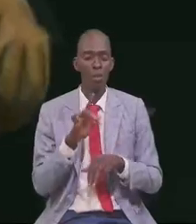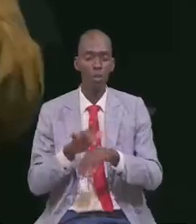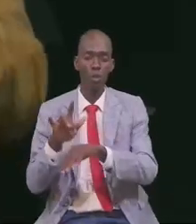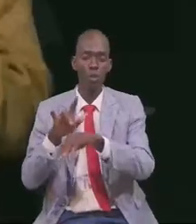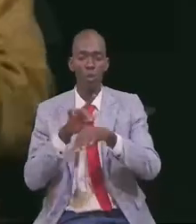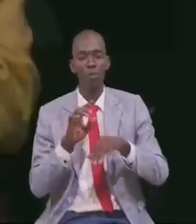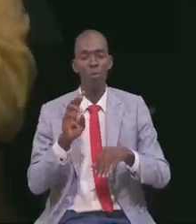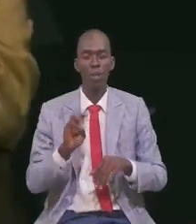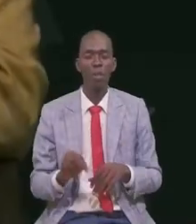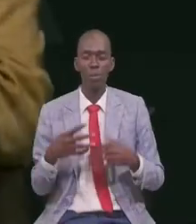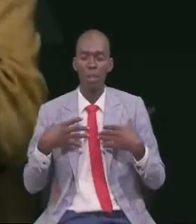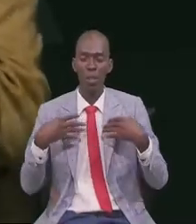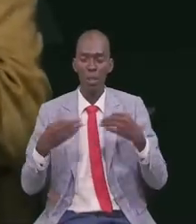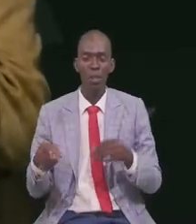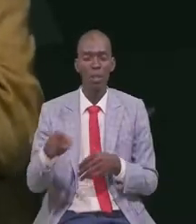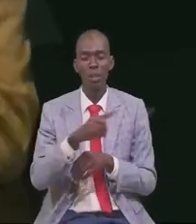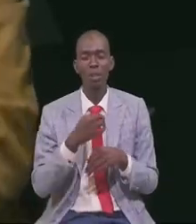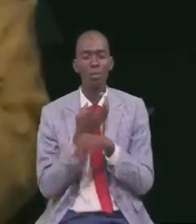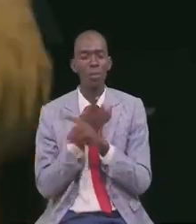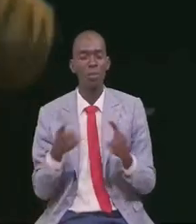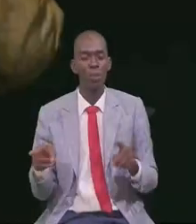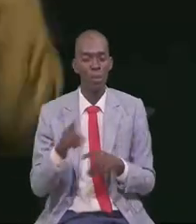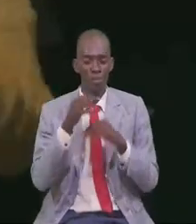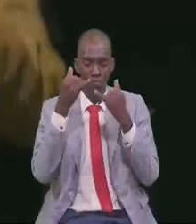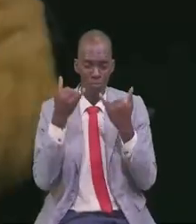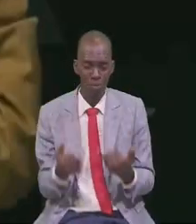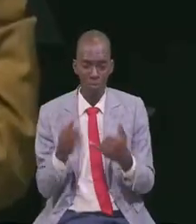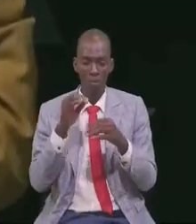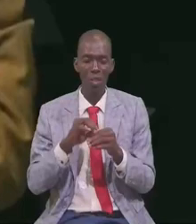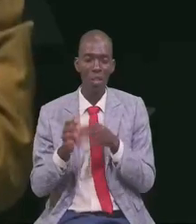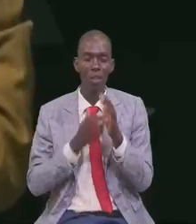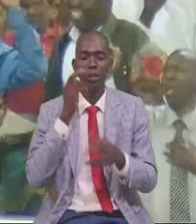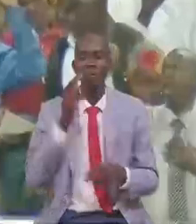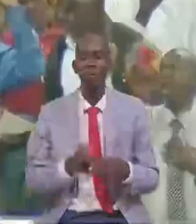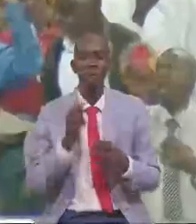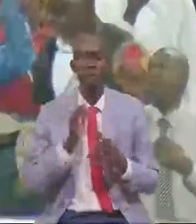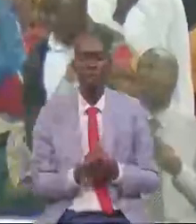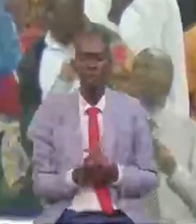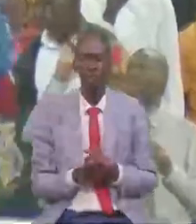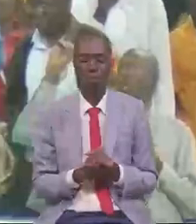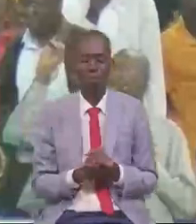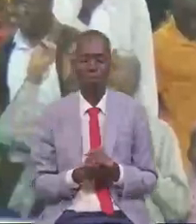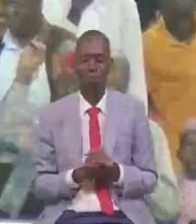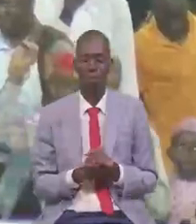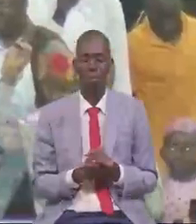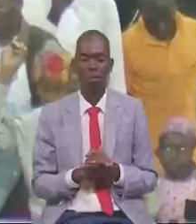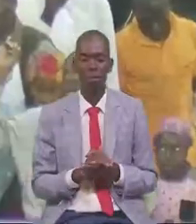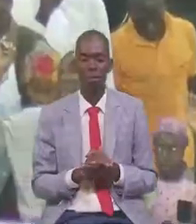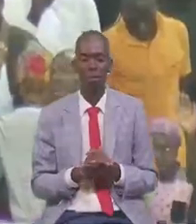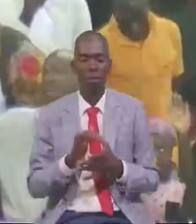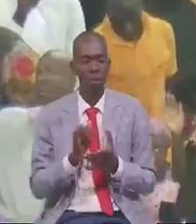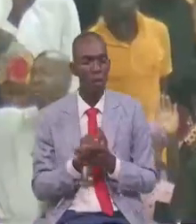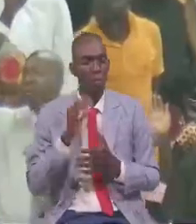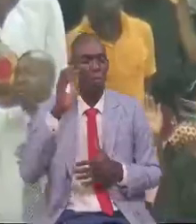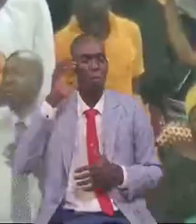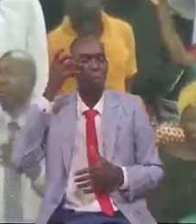guéris-les, délivre-les maintenant au nom de Jésus. Cette folie, cette